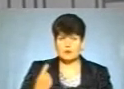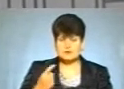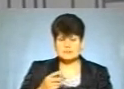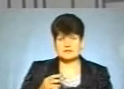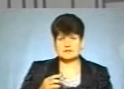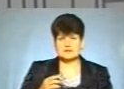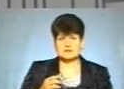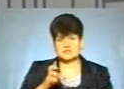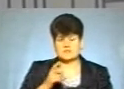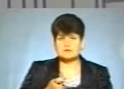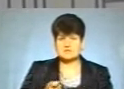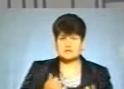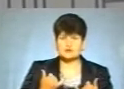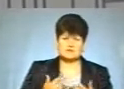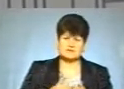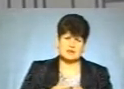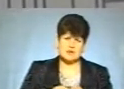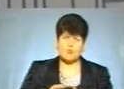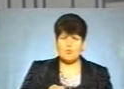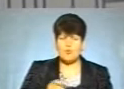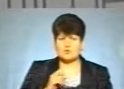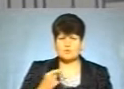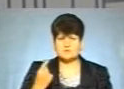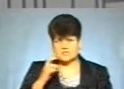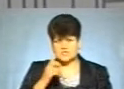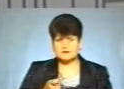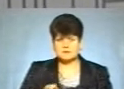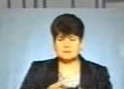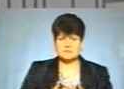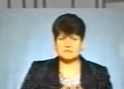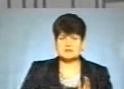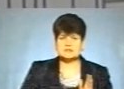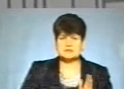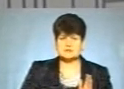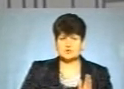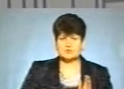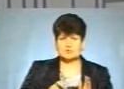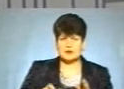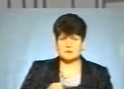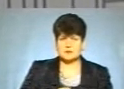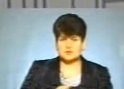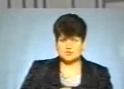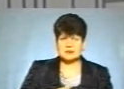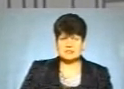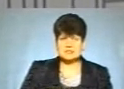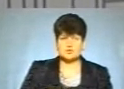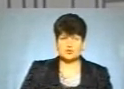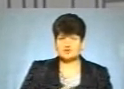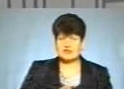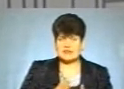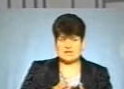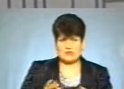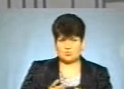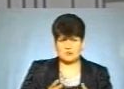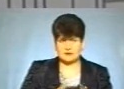державні адміністрації. На сьогодні в середньому по країні в обласній державній адміністрації приблизно 700 осіб працюють, і це точно не є необхідна